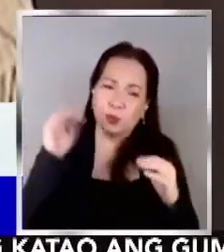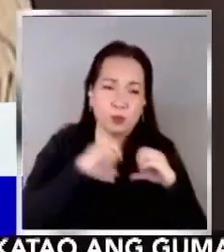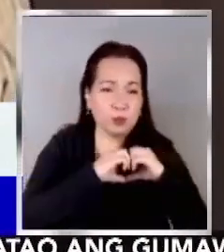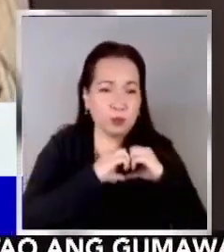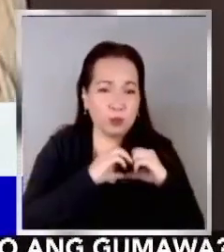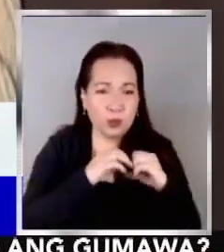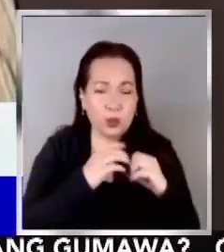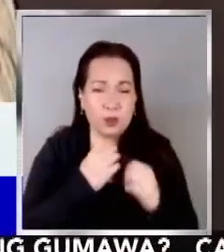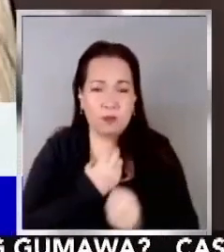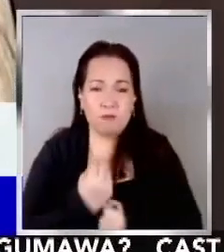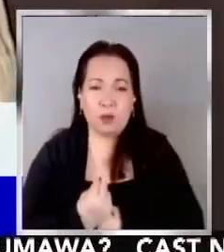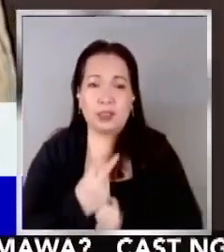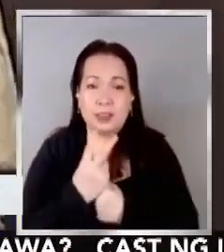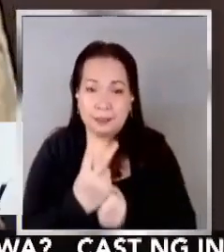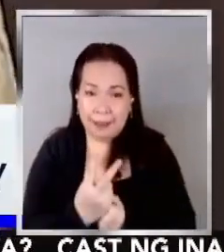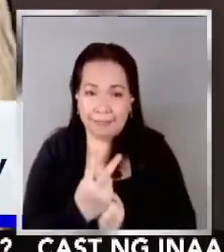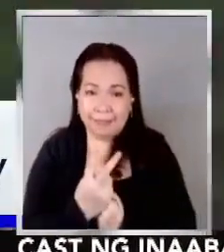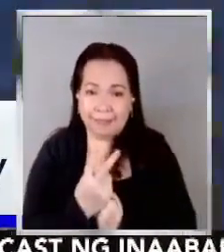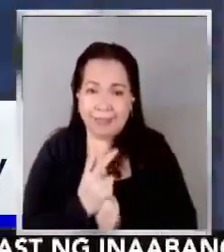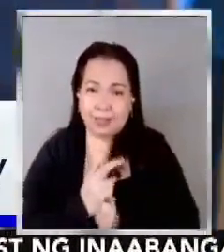Malapit na po yan this